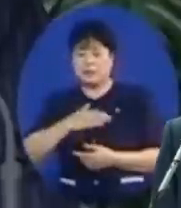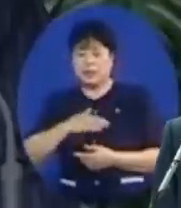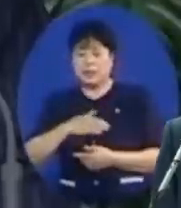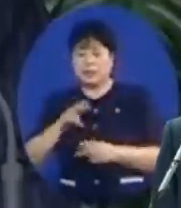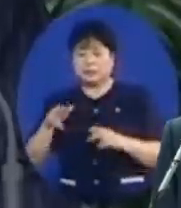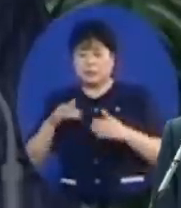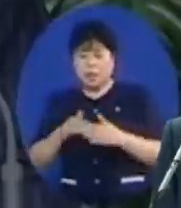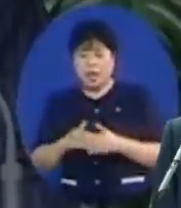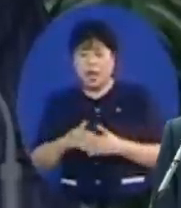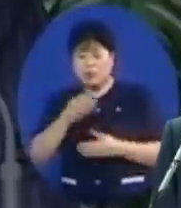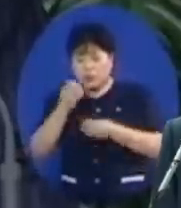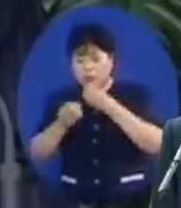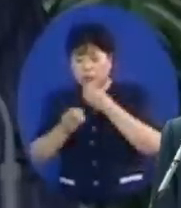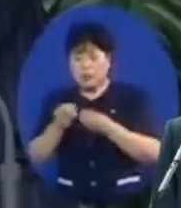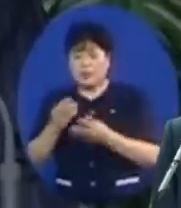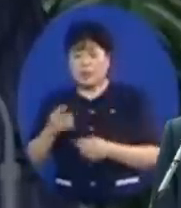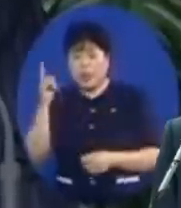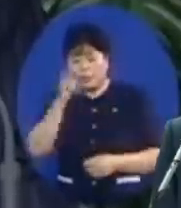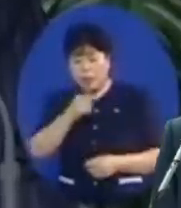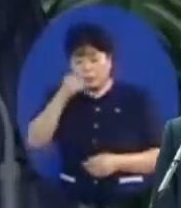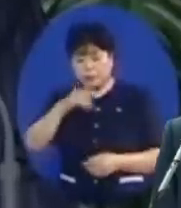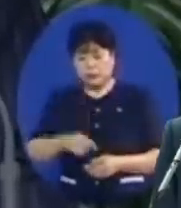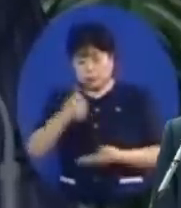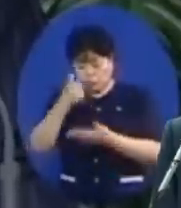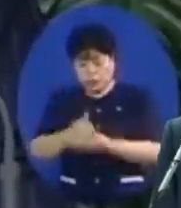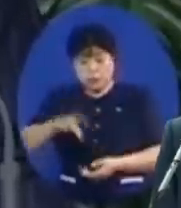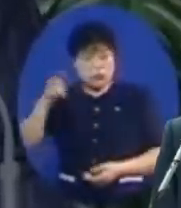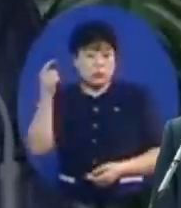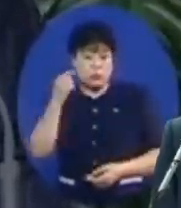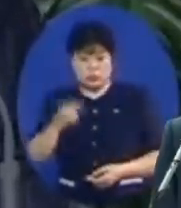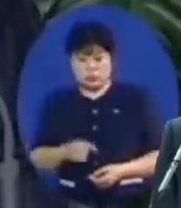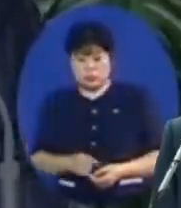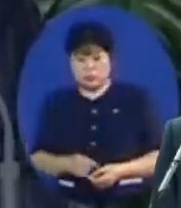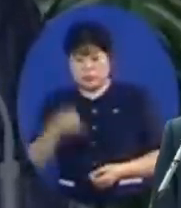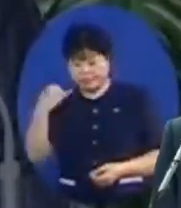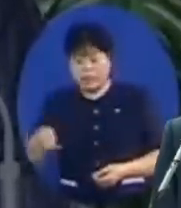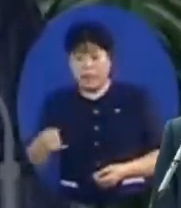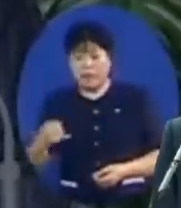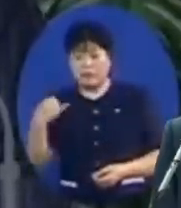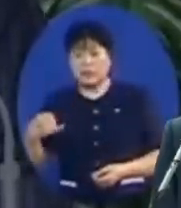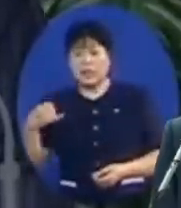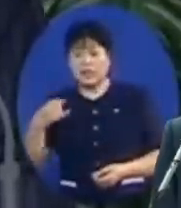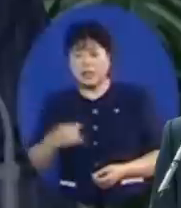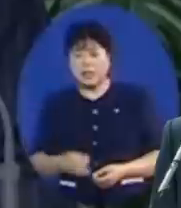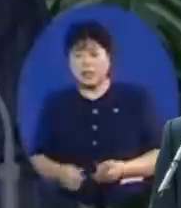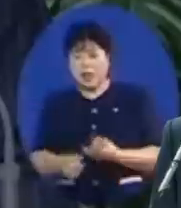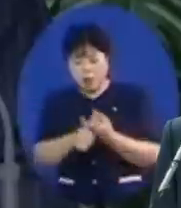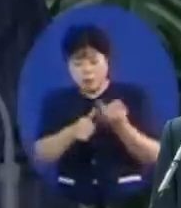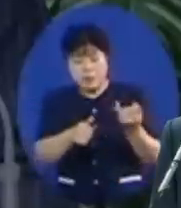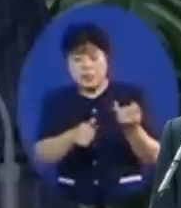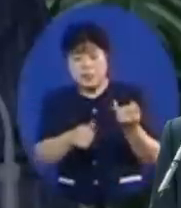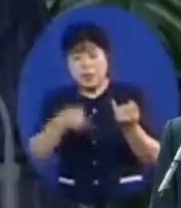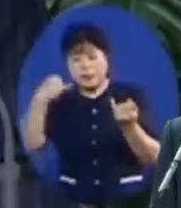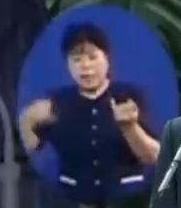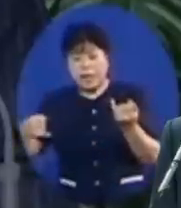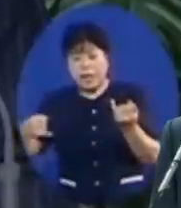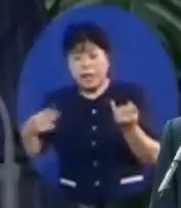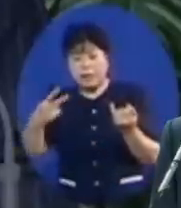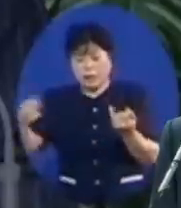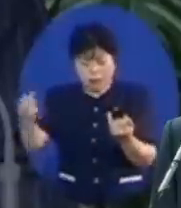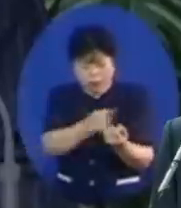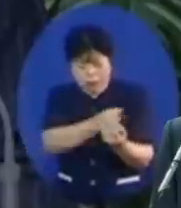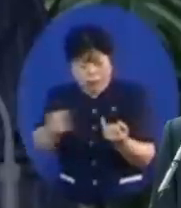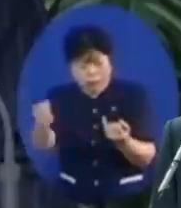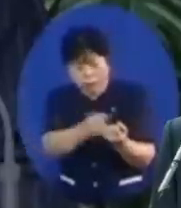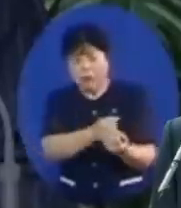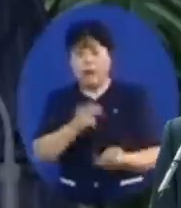여태까지 죄 회개에 들어도 이만큼 나쁜 죄는 처음 들었습니다. 아니, 어머니와 딸을 동시에 폭행을